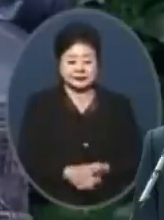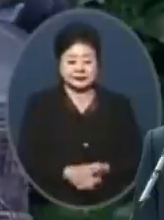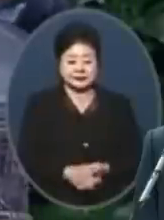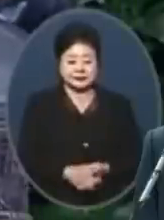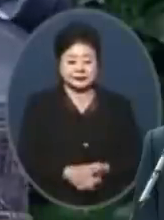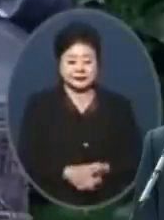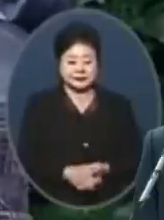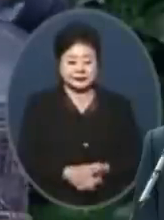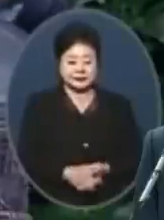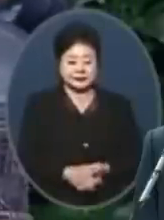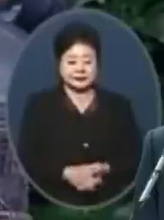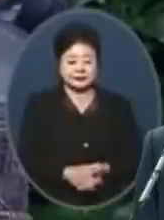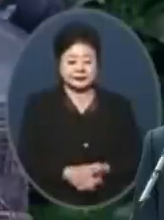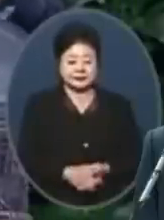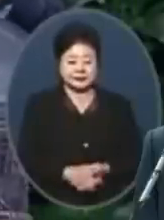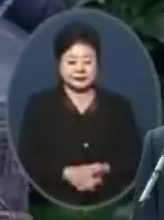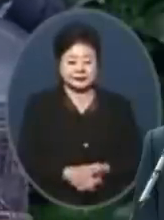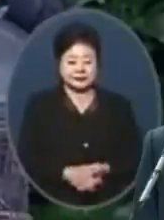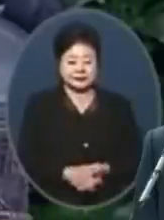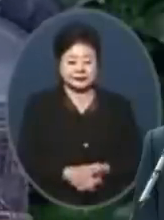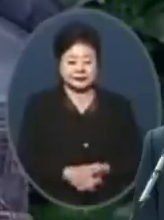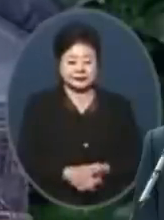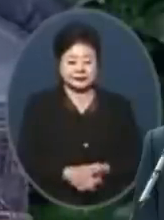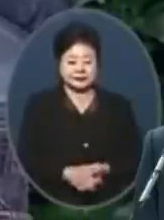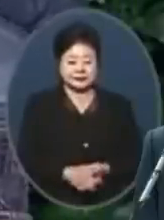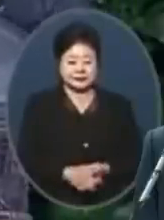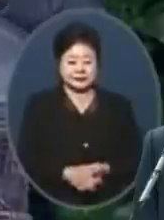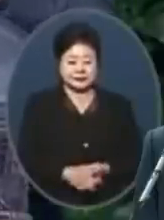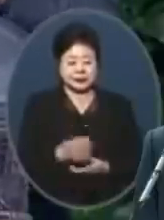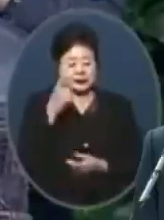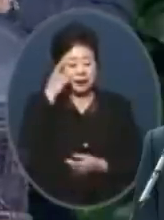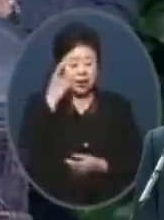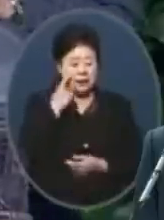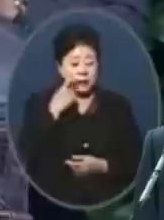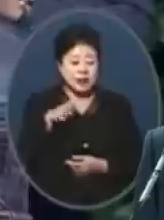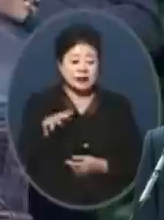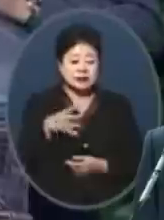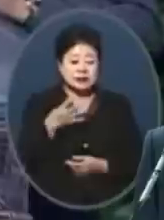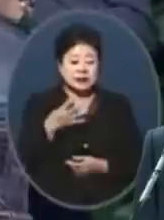were following Moses out of Egypt. 생각해 보십시오.